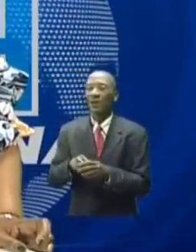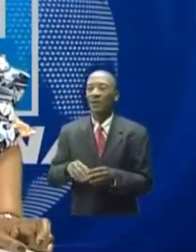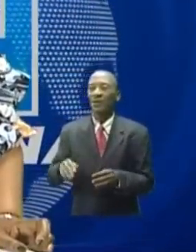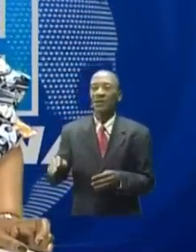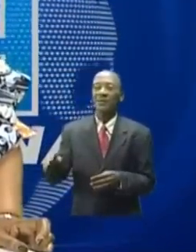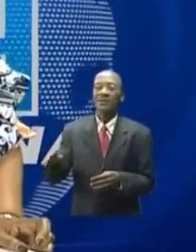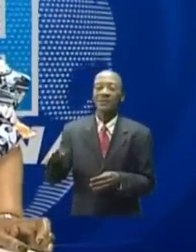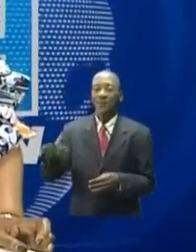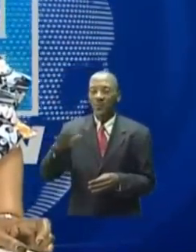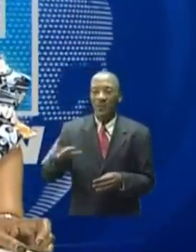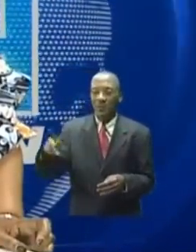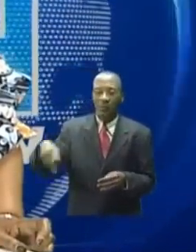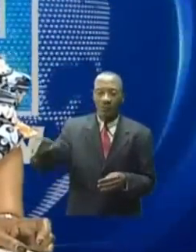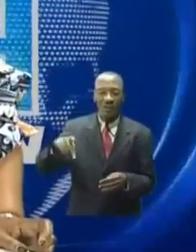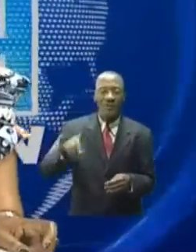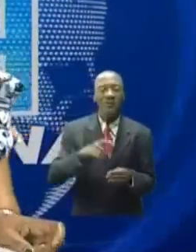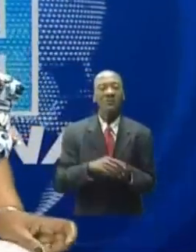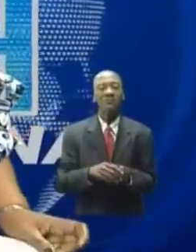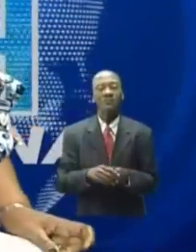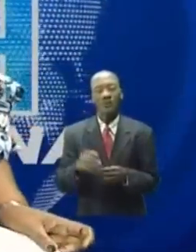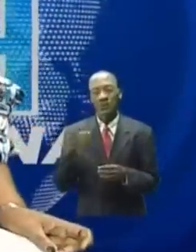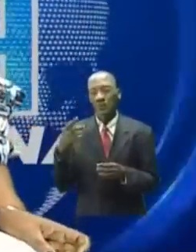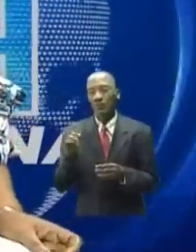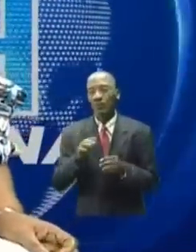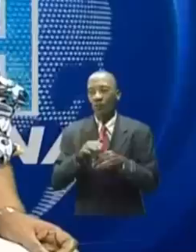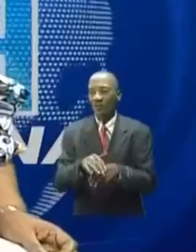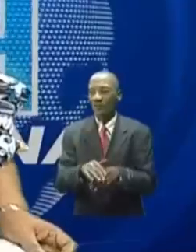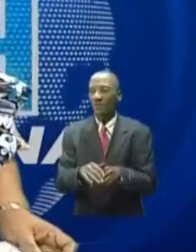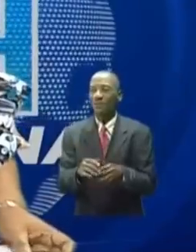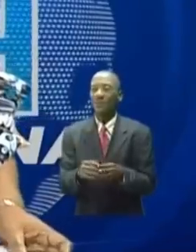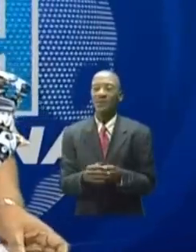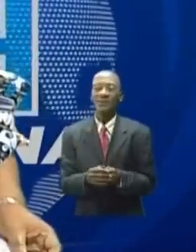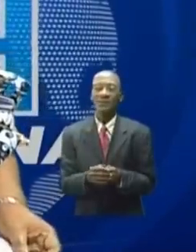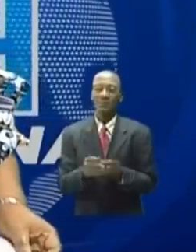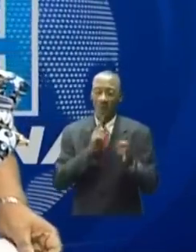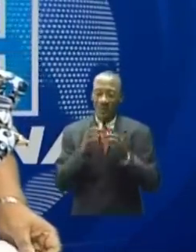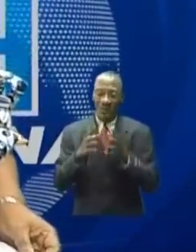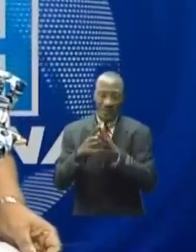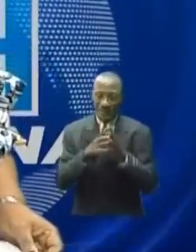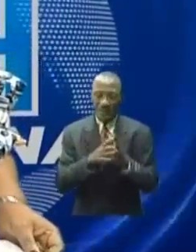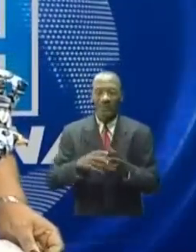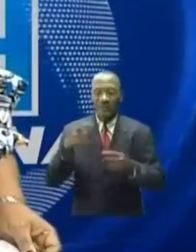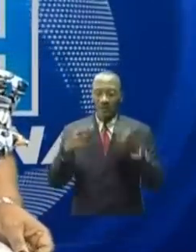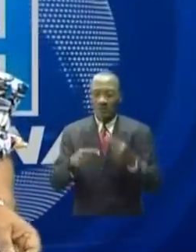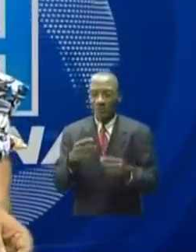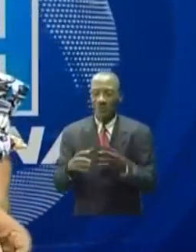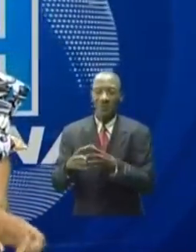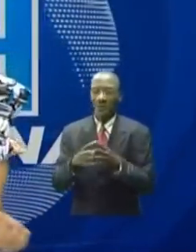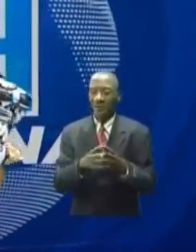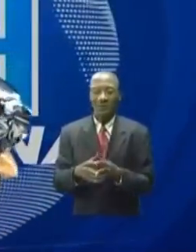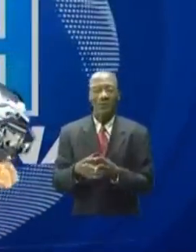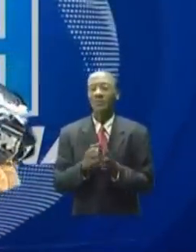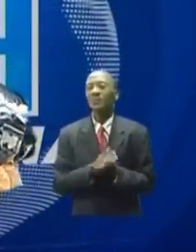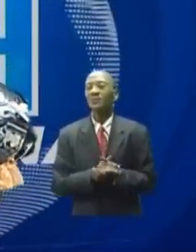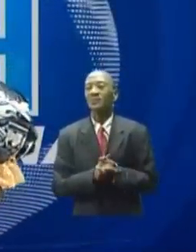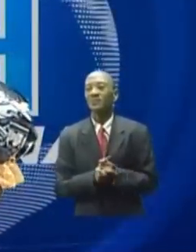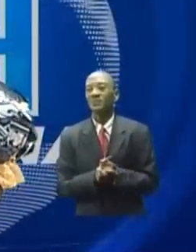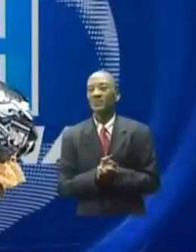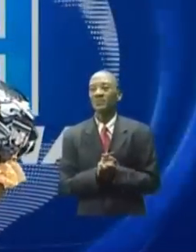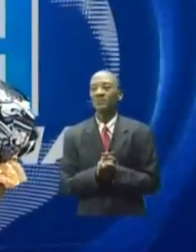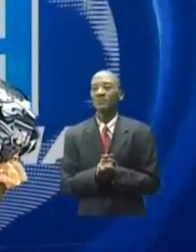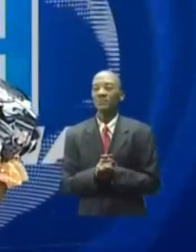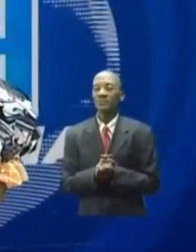l'Industrie. Julien Paloukou a par la suite lancé les travaux de construction d'une usine de fabrication de transformateurs. Eric Kabamba.